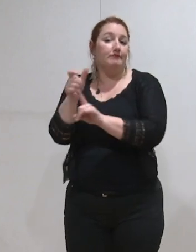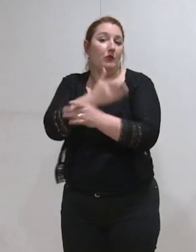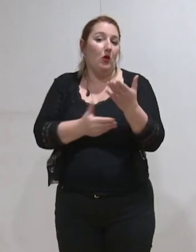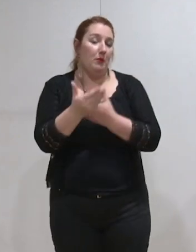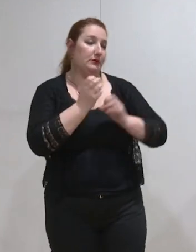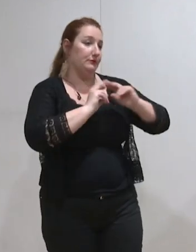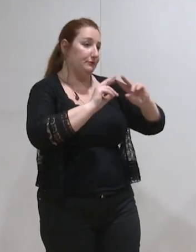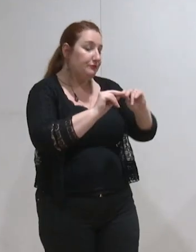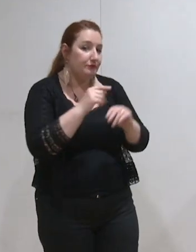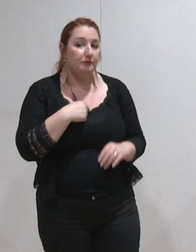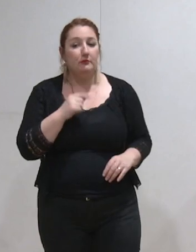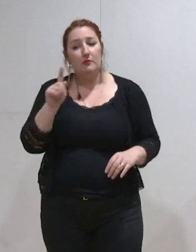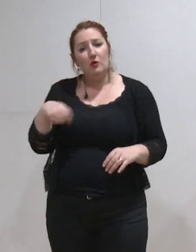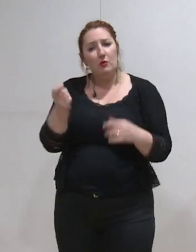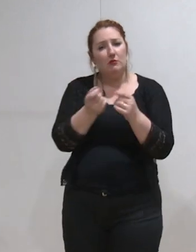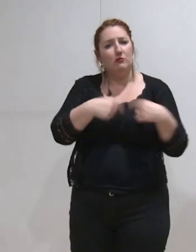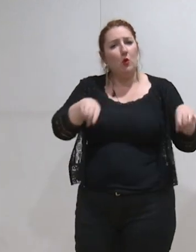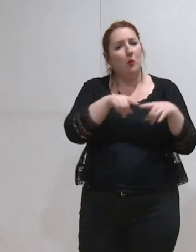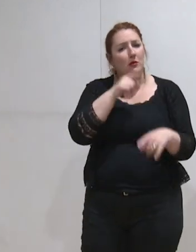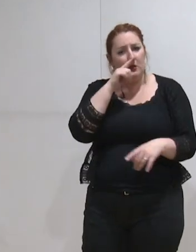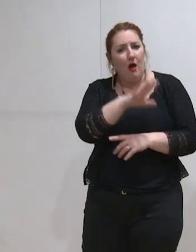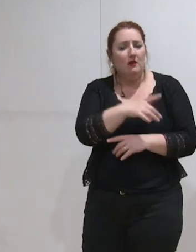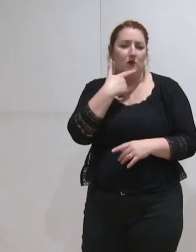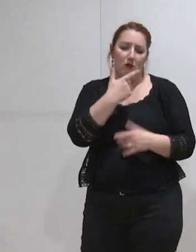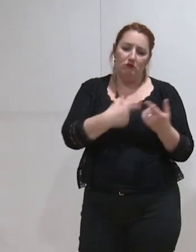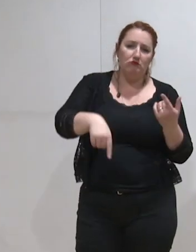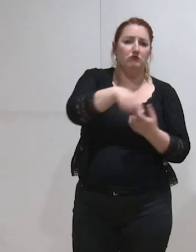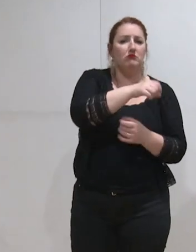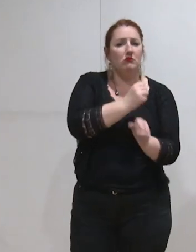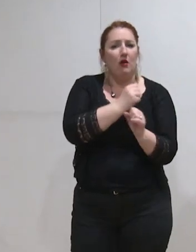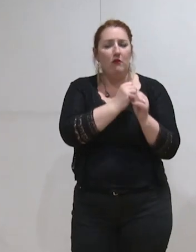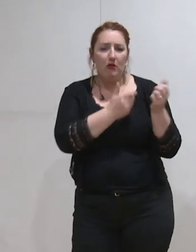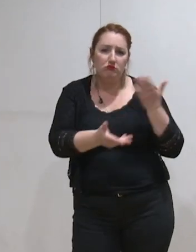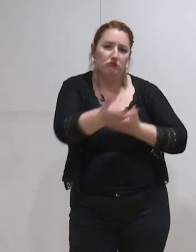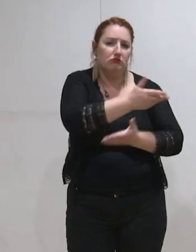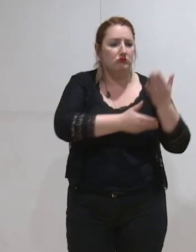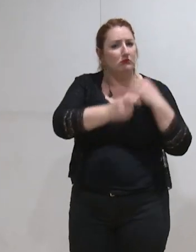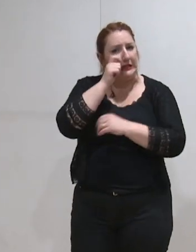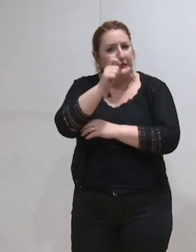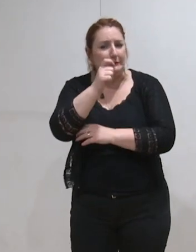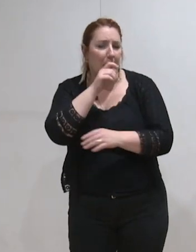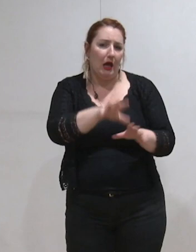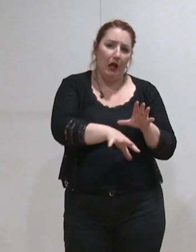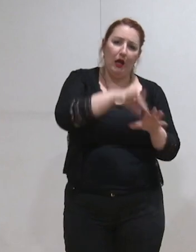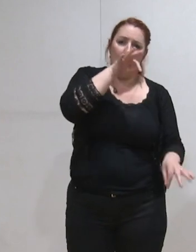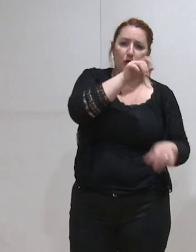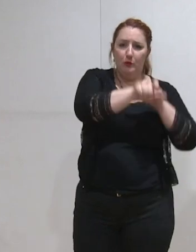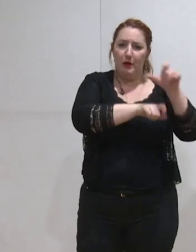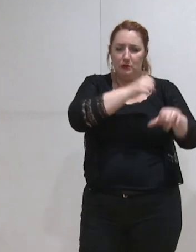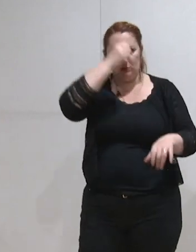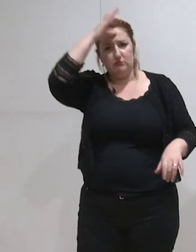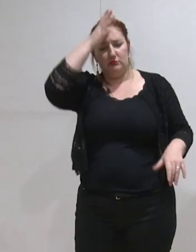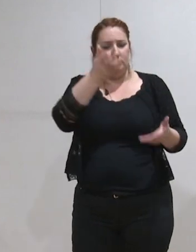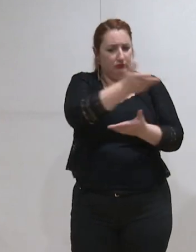qu'il nous avait été présenté un lieu de travail de discussion d'échang entre expert personnes personnalité qualifié sur les montants du